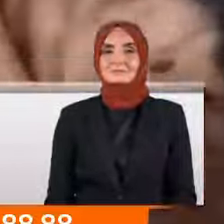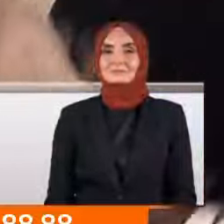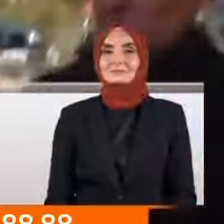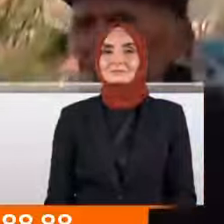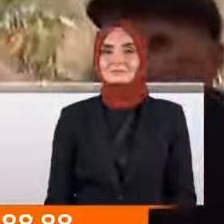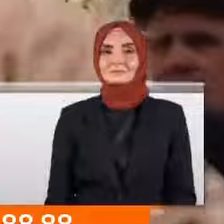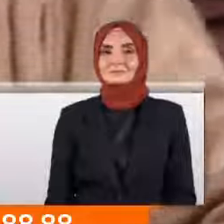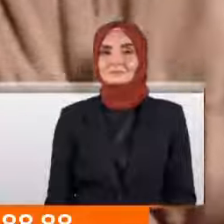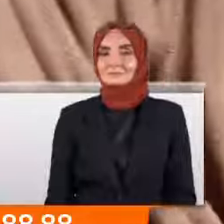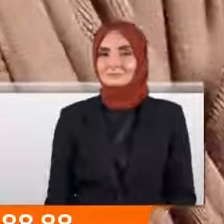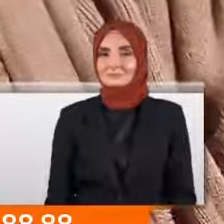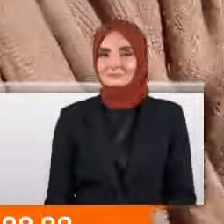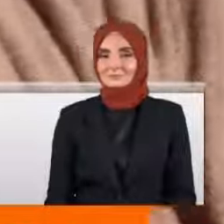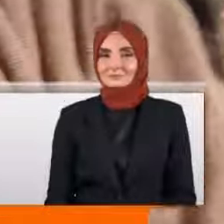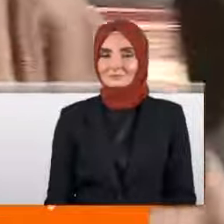naziktir. Hamurum